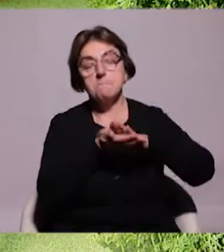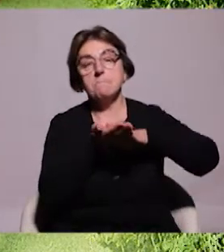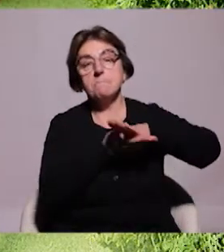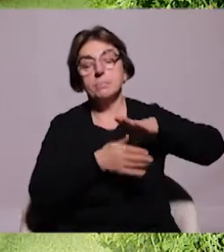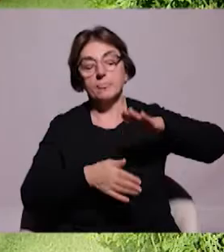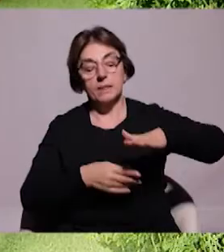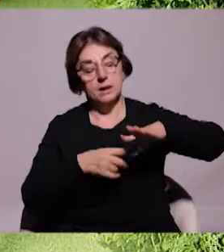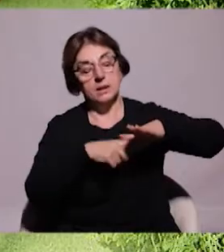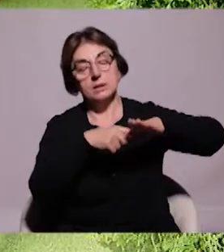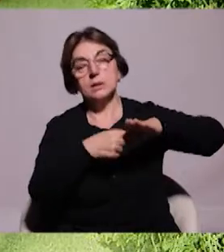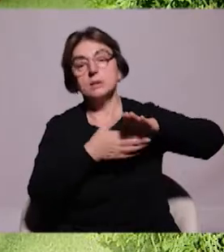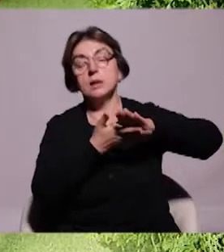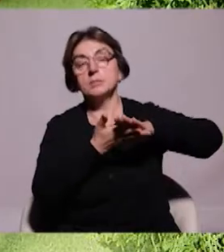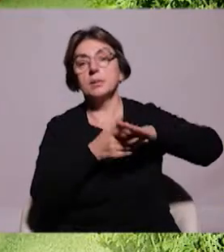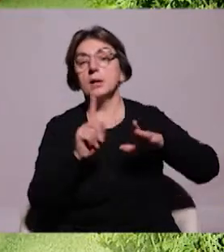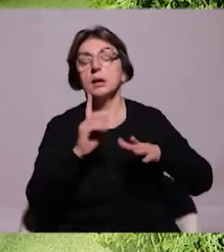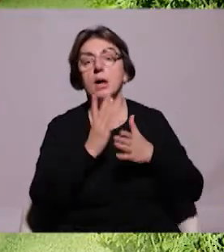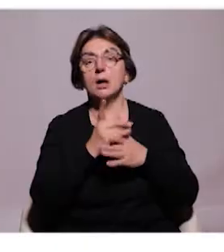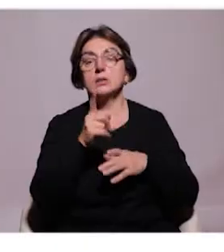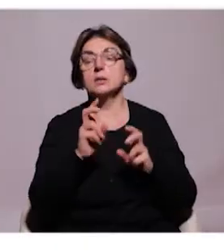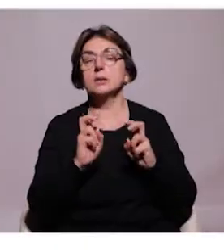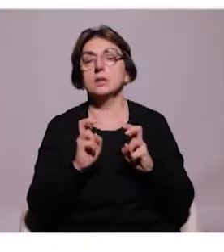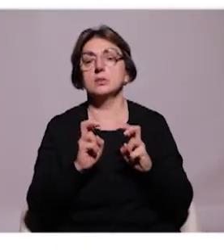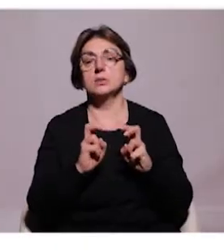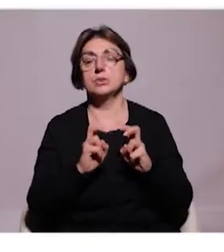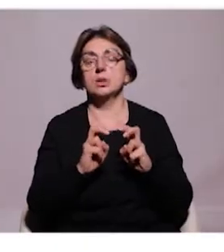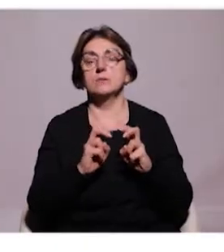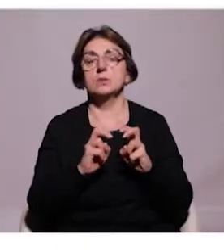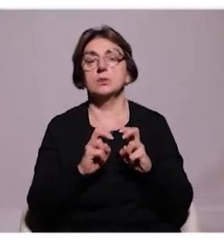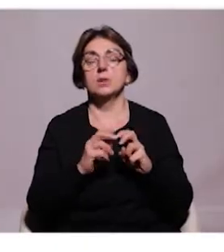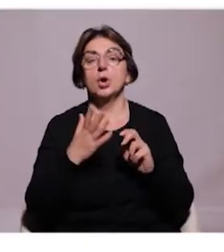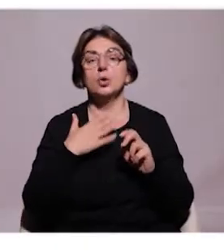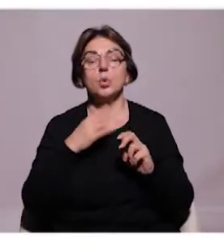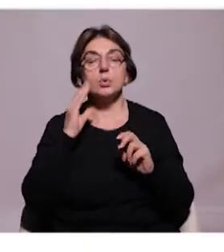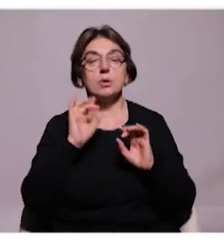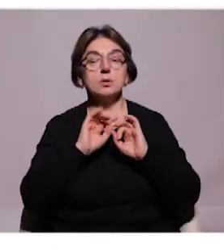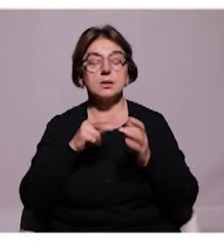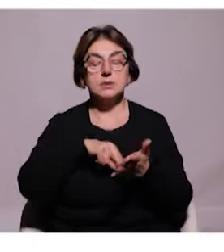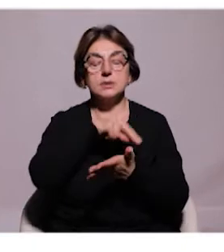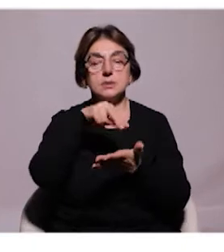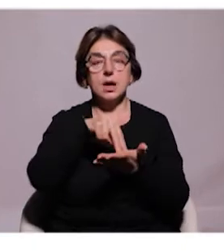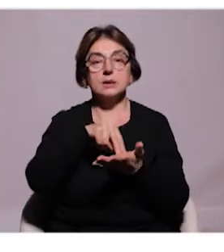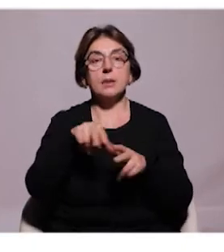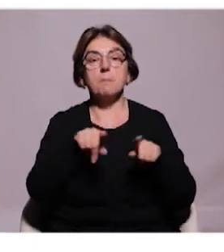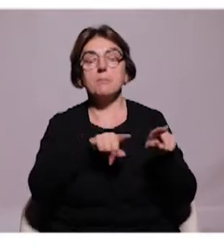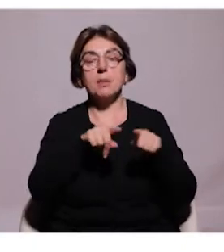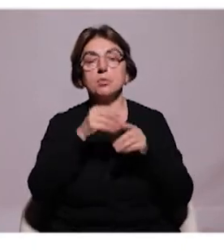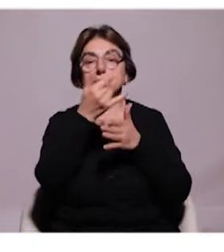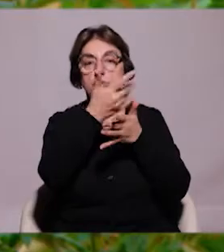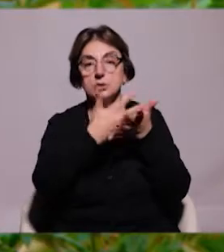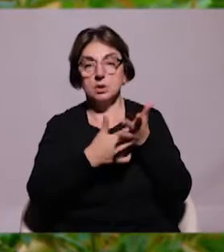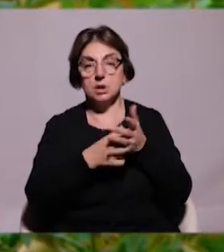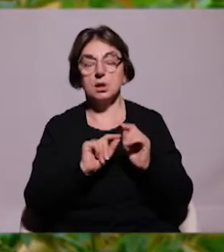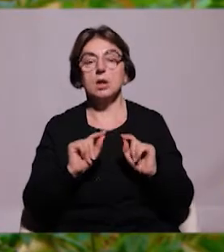ბრტყელტერფიანობაზე. რა არის ბრტყელტერფიანობა? როდესაც ჩვენ საყდენ მამოძრავებელი სისტემის